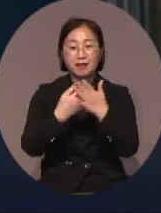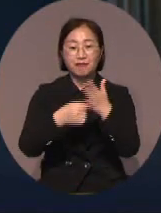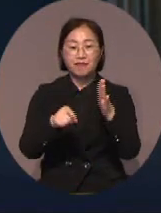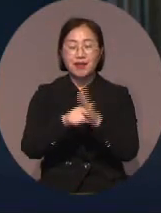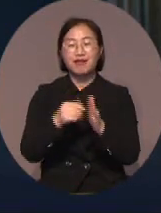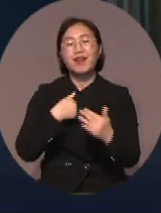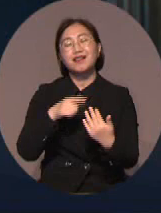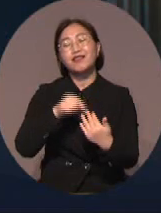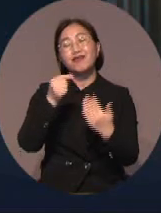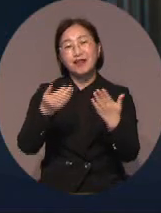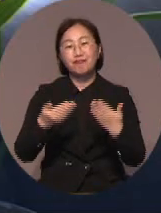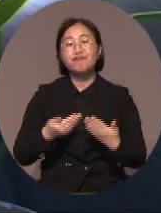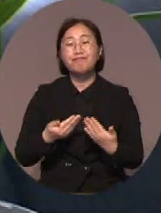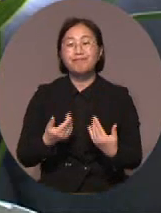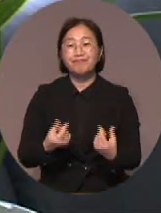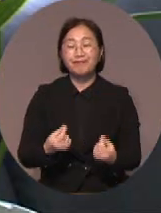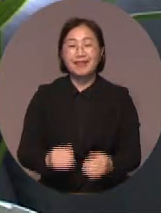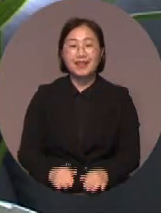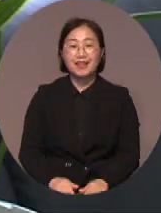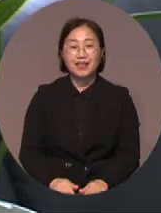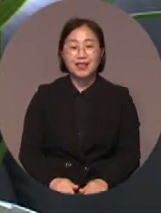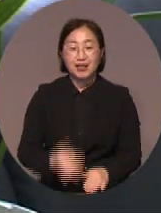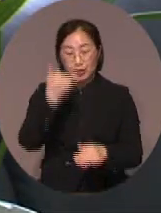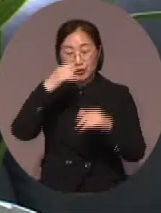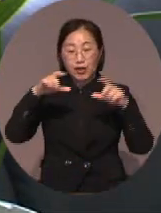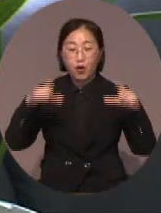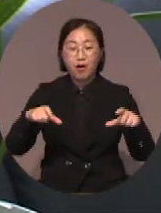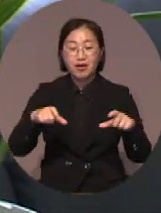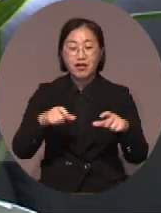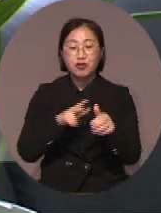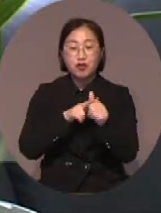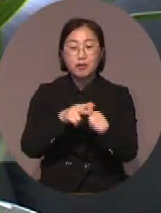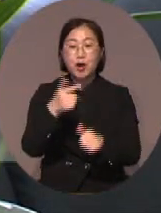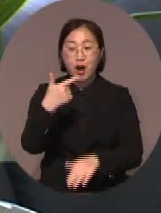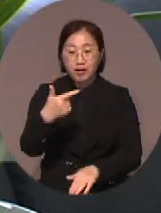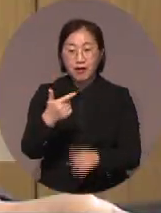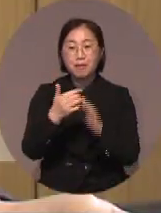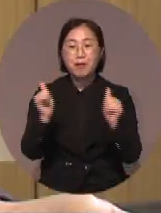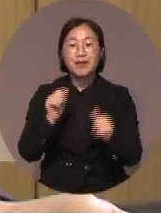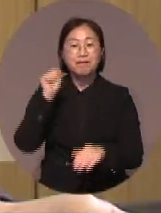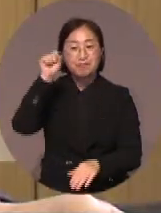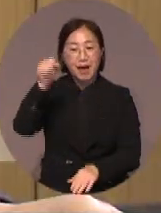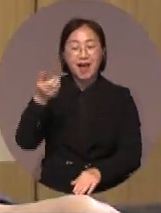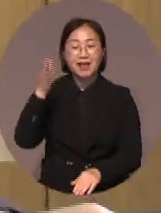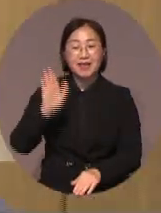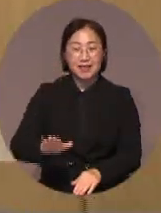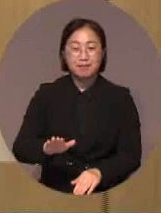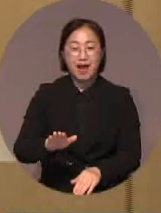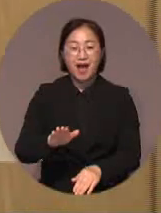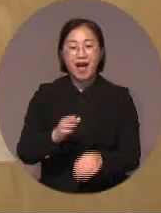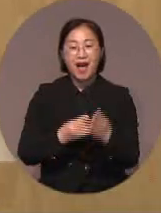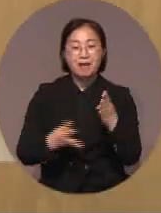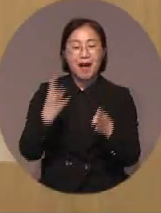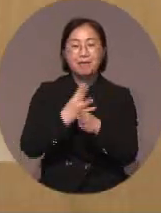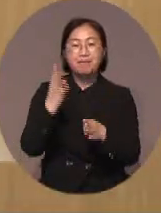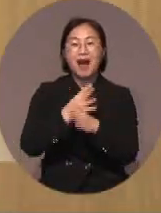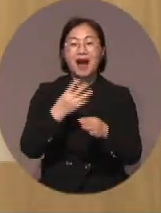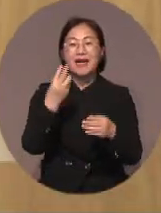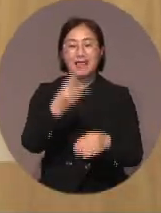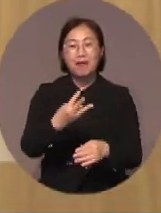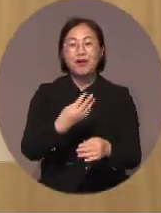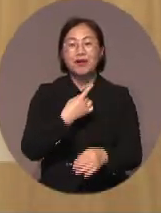저를 선택해 주신 것 같습니다 충청권에서는 여성 후보 6명이 출사표를 던졌지만 3선에 도전한 동세종 농협